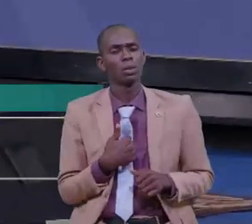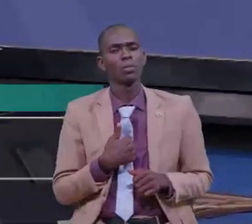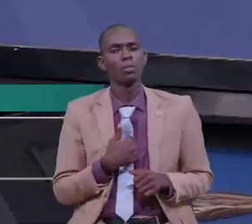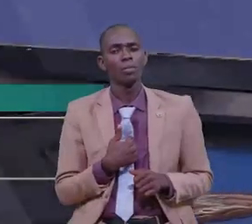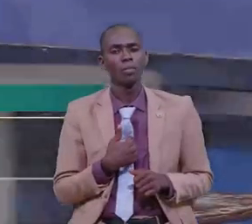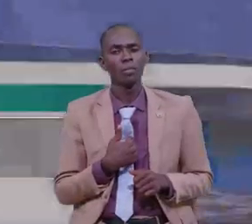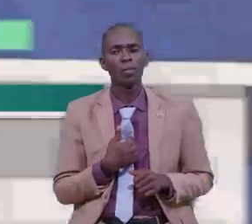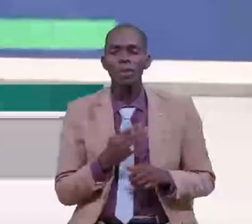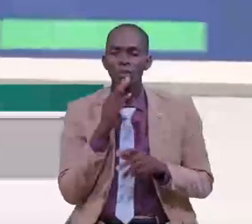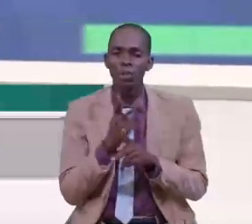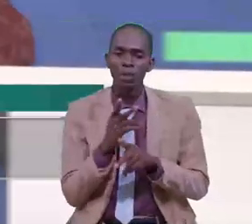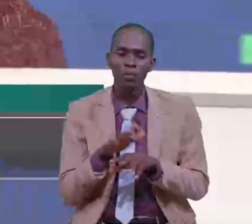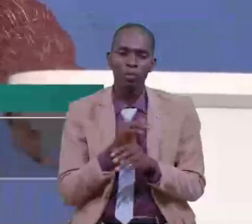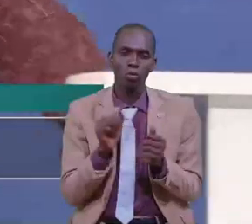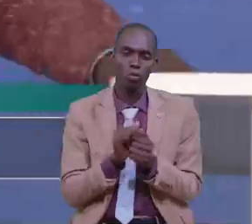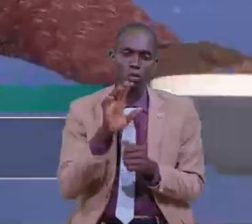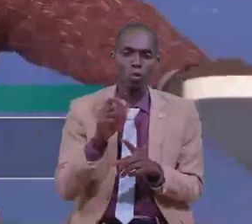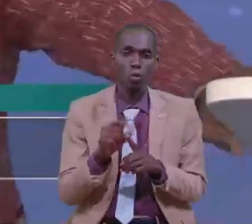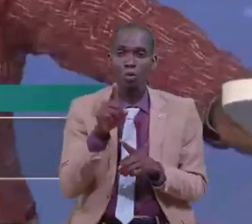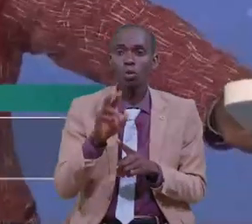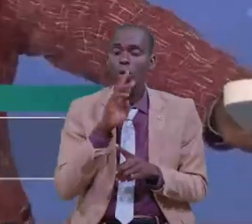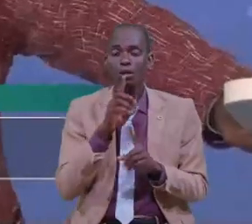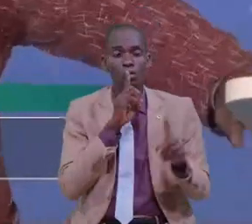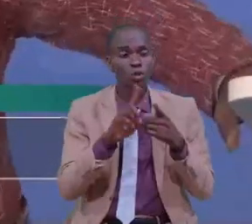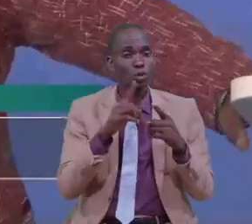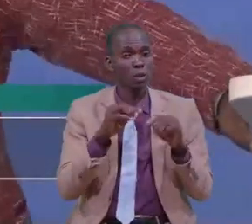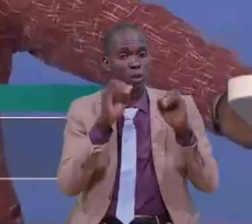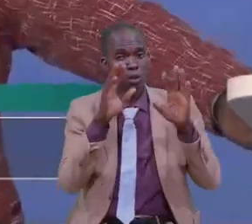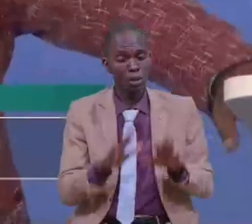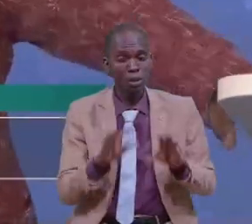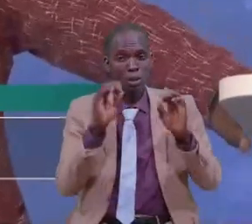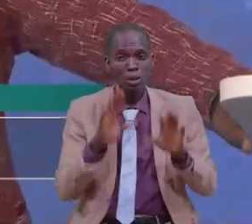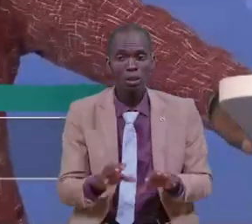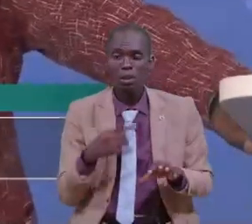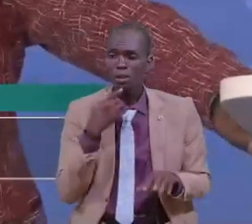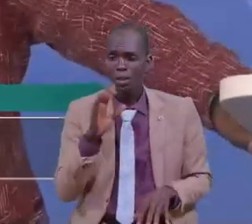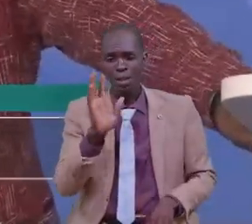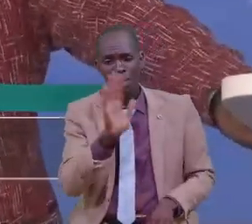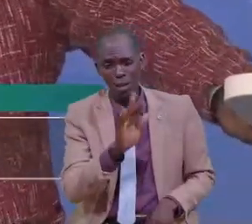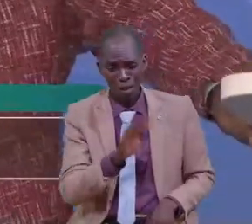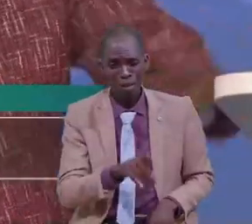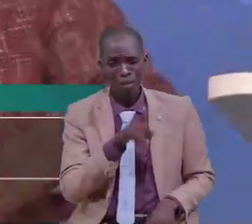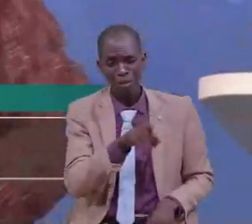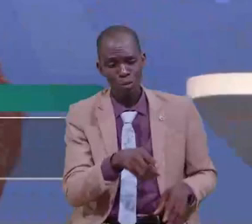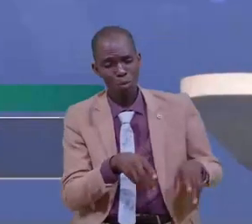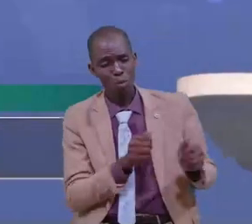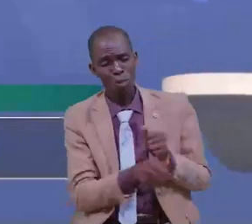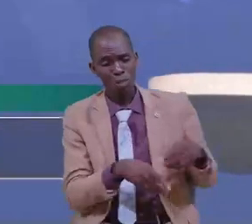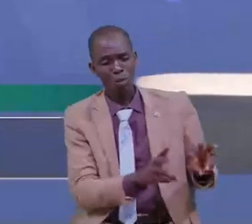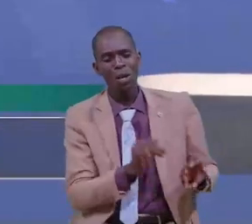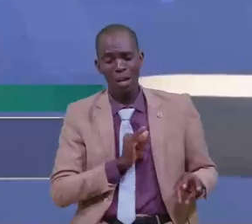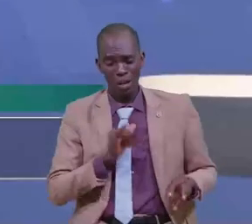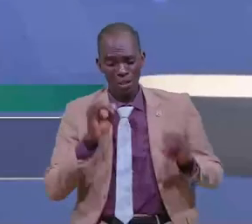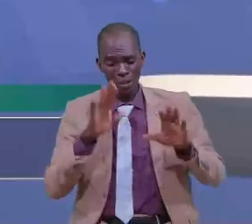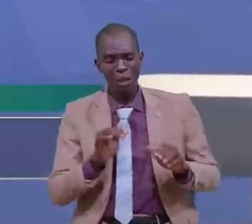tes paroles. Tu parles à un professeur et il dit, voici le chemin. J'ai passé par ce chemin. J'ai